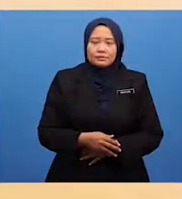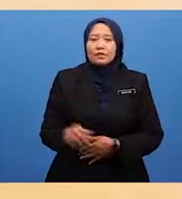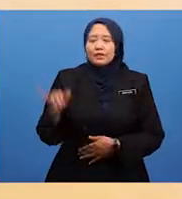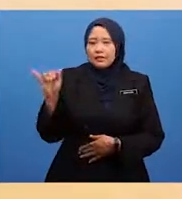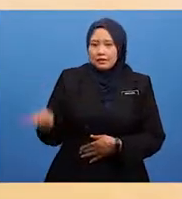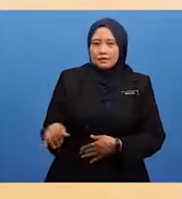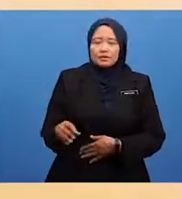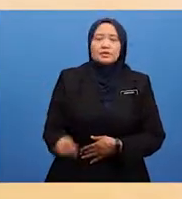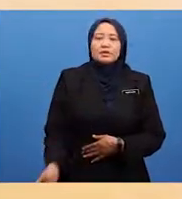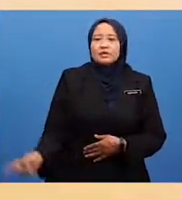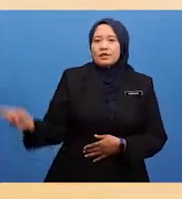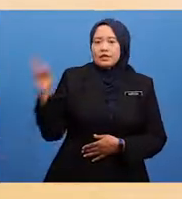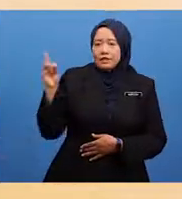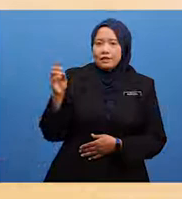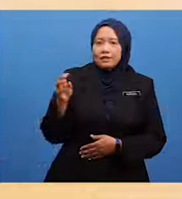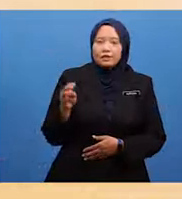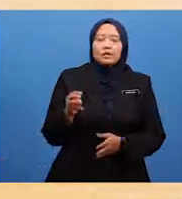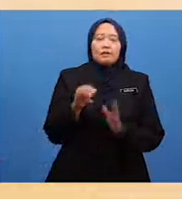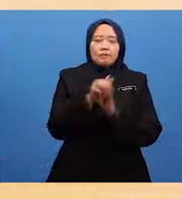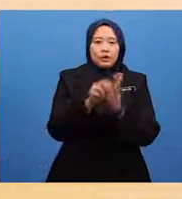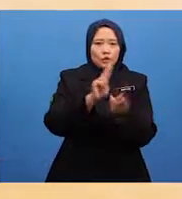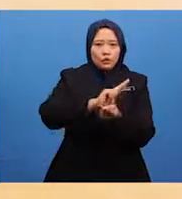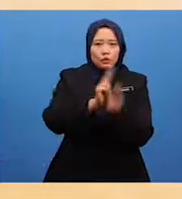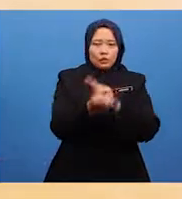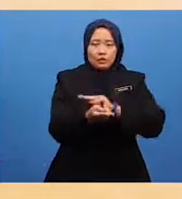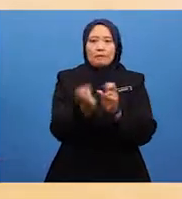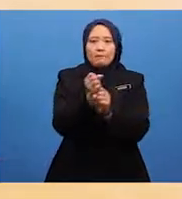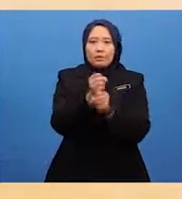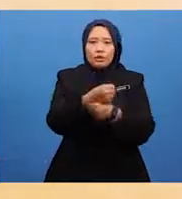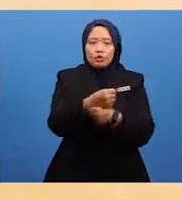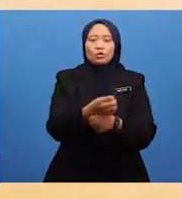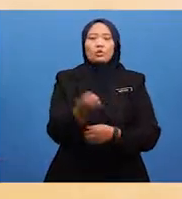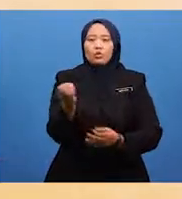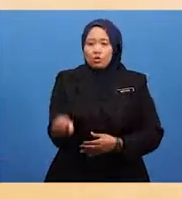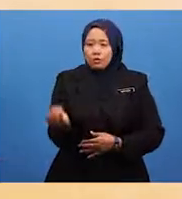Ya, jadi daya boleh mengubah bentuk objek.